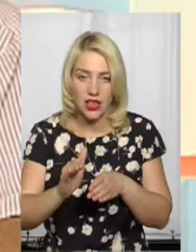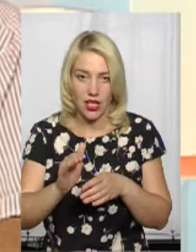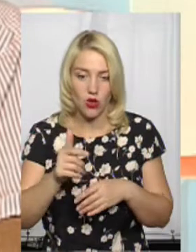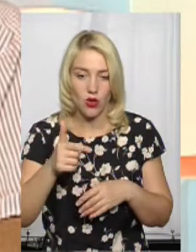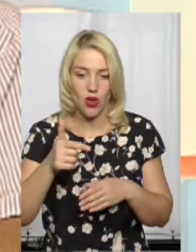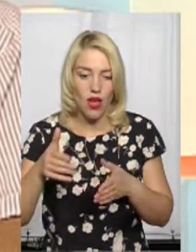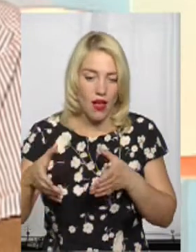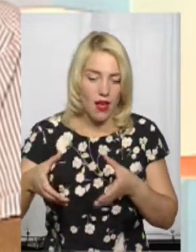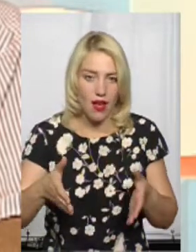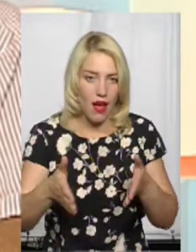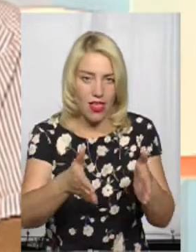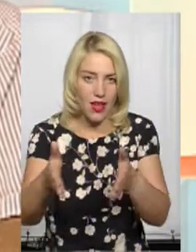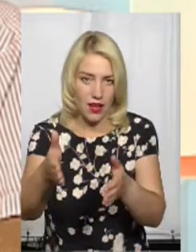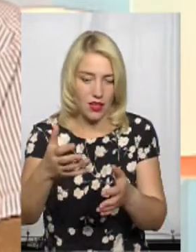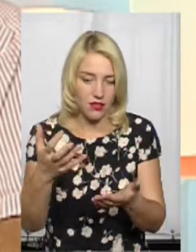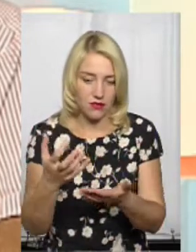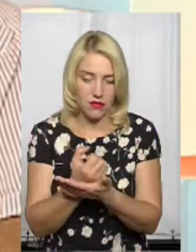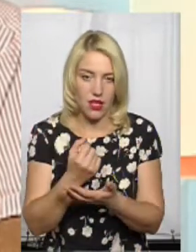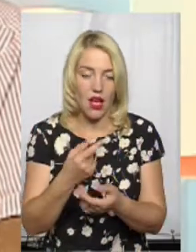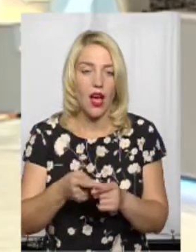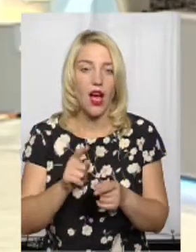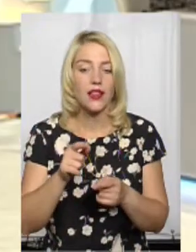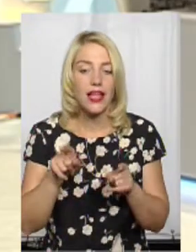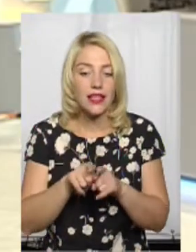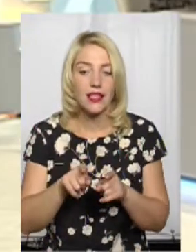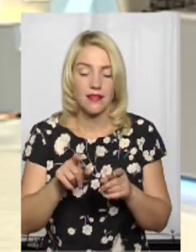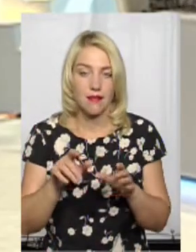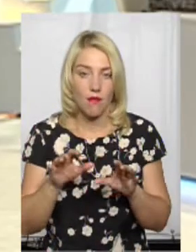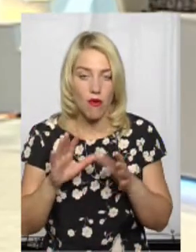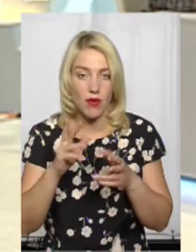А навіть такий момент, як було знайти